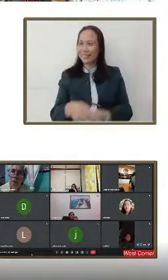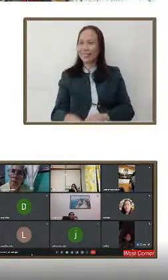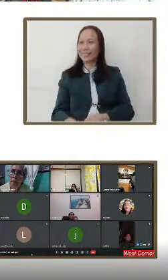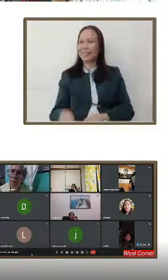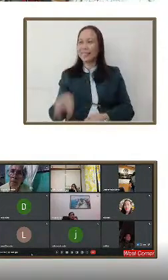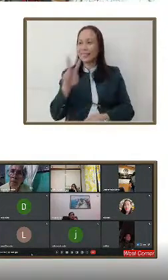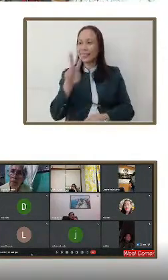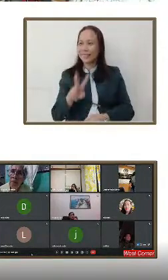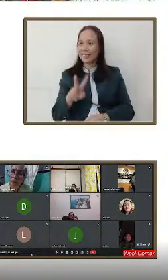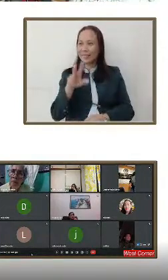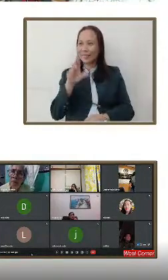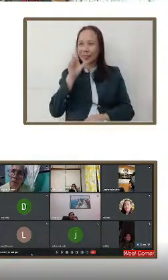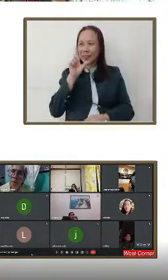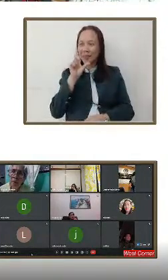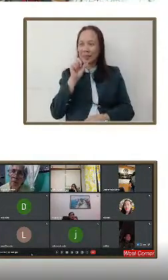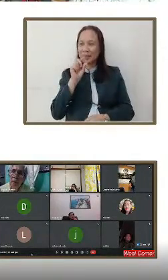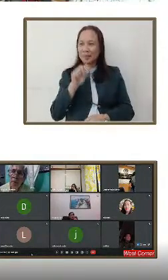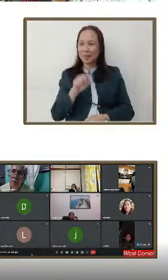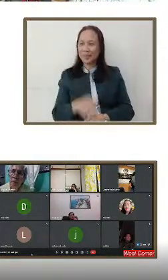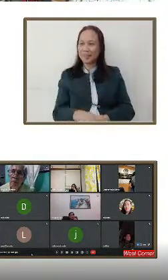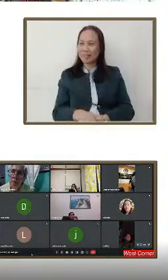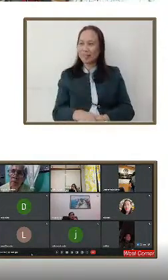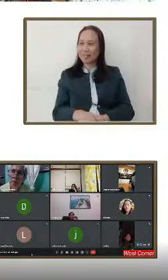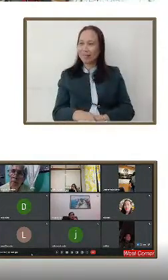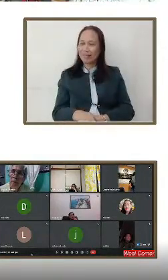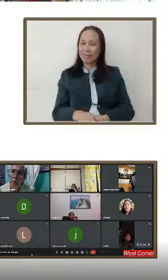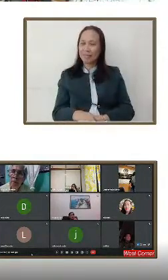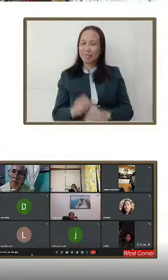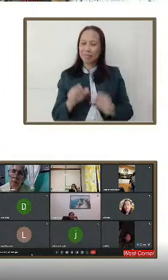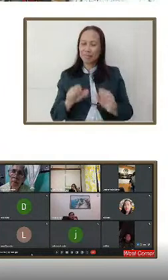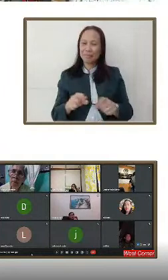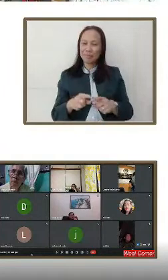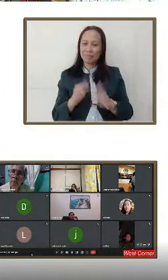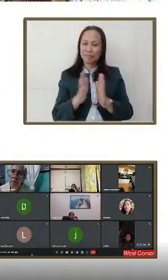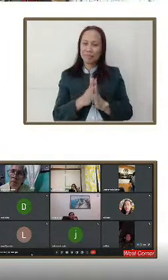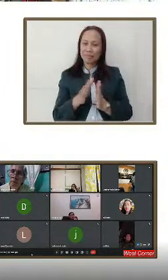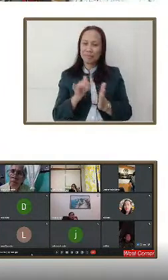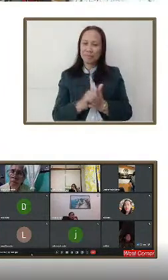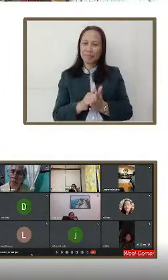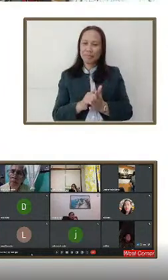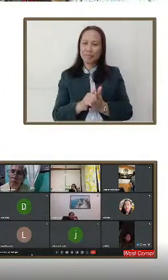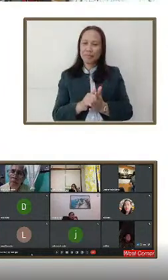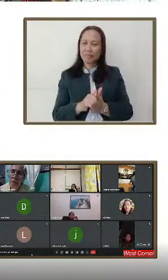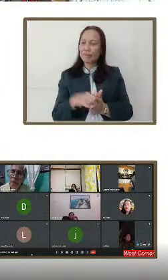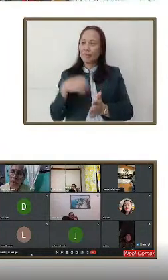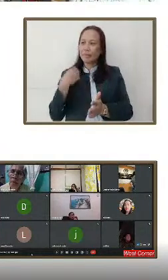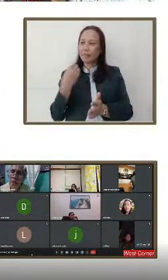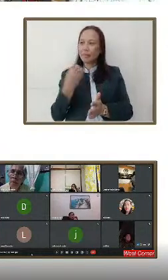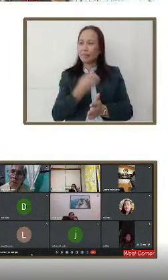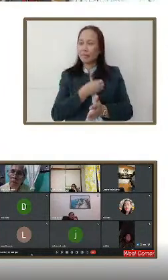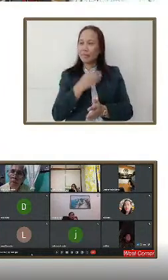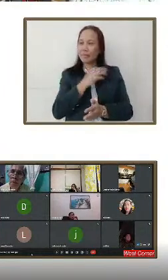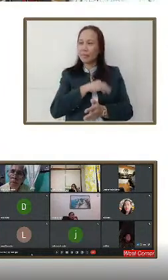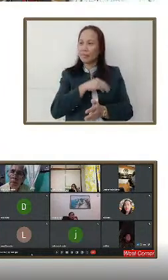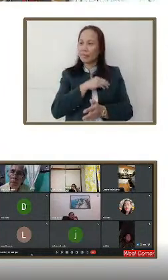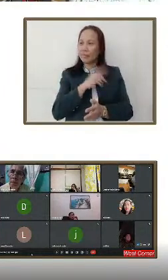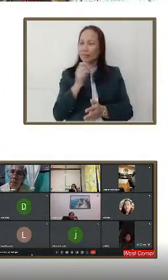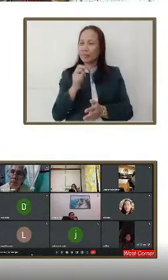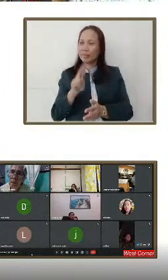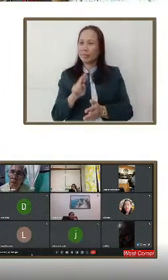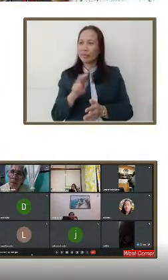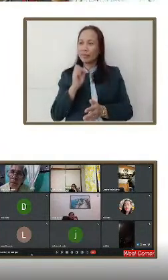maganda ho, panalangin nyo at patuloy na maging matagumpay yung gawain po doon. At patuloy na ipanalangin si Brother Eugene